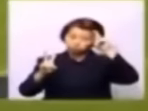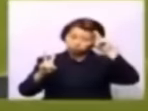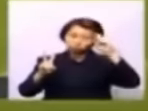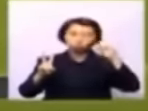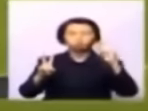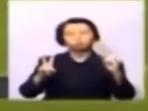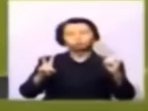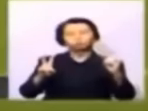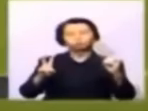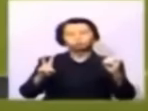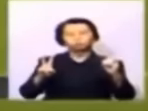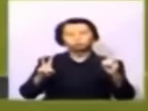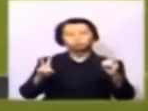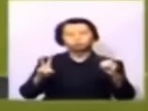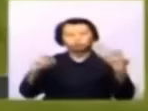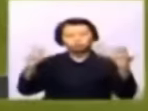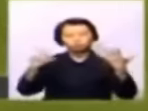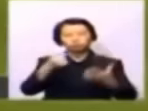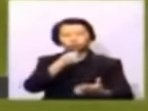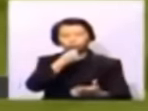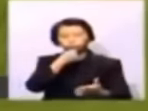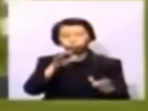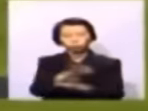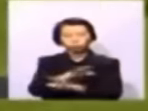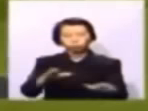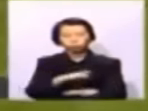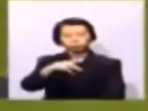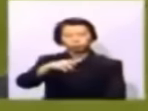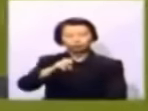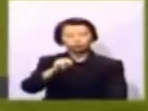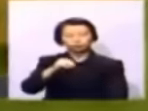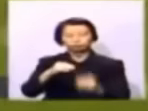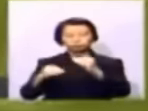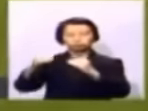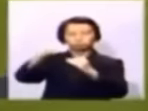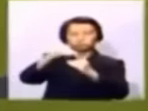0 kekal hingga whistle penamat menyaksikan PKNP